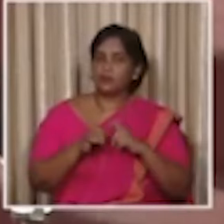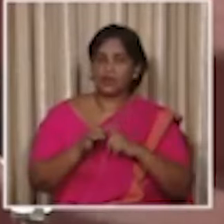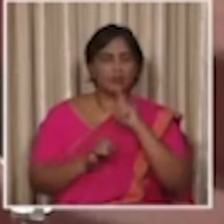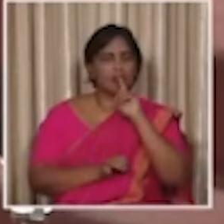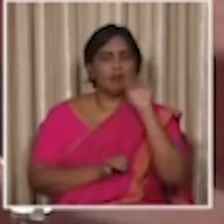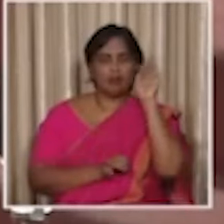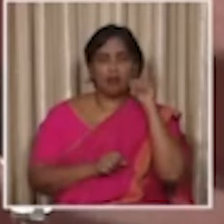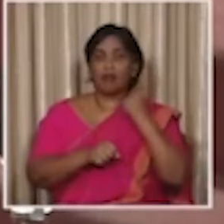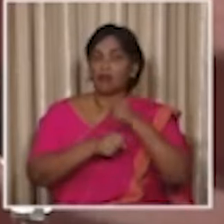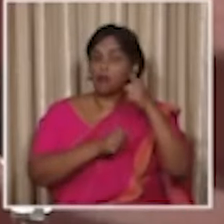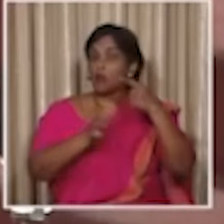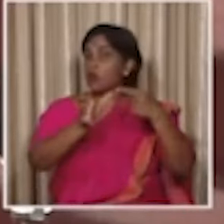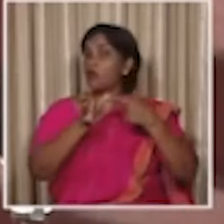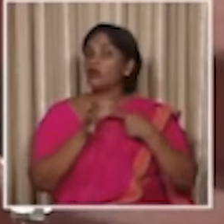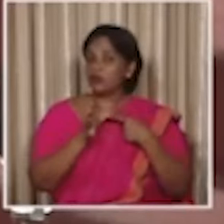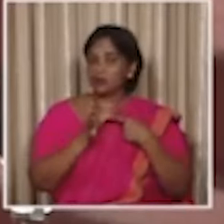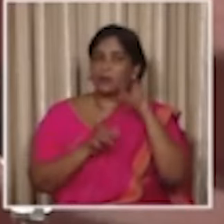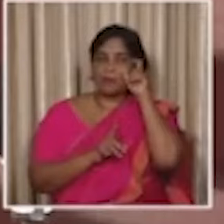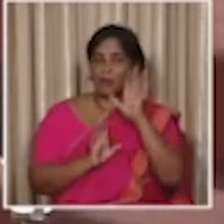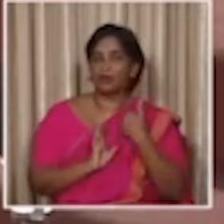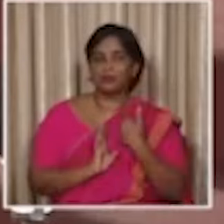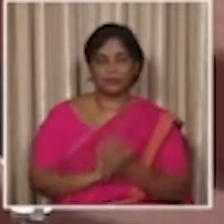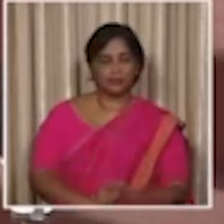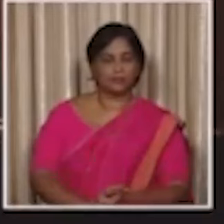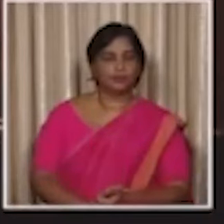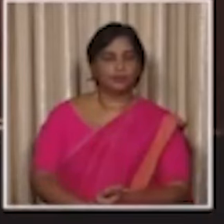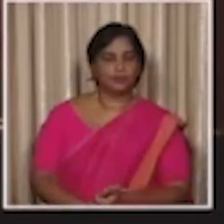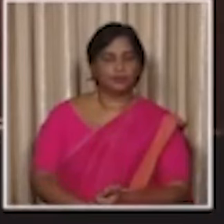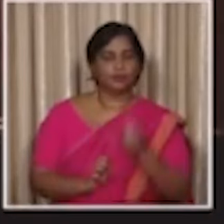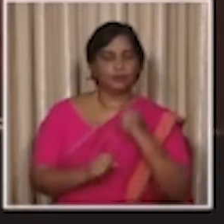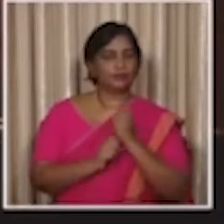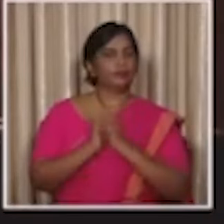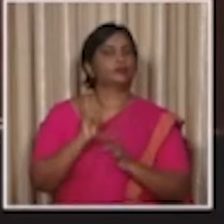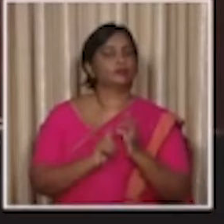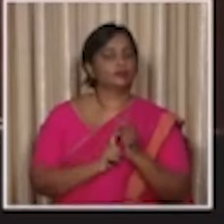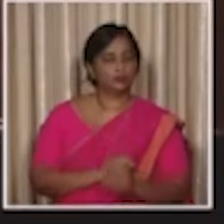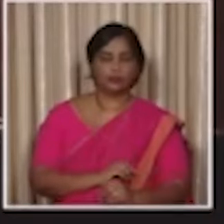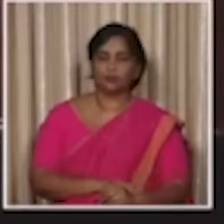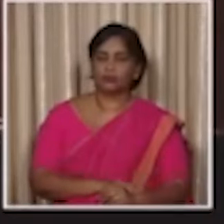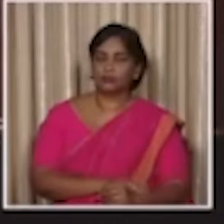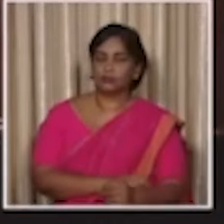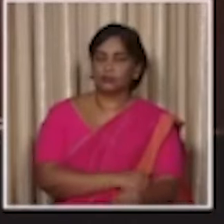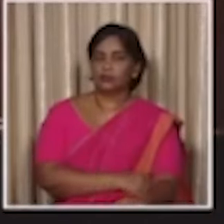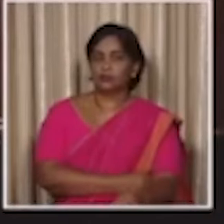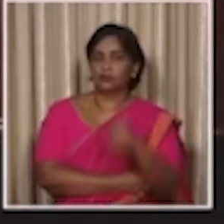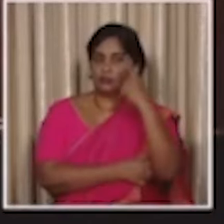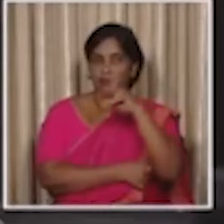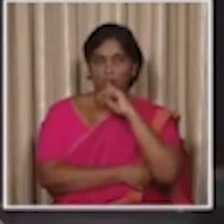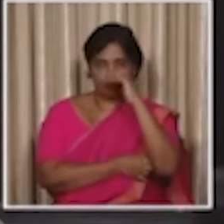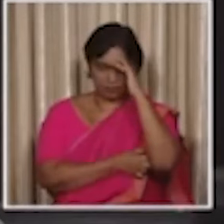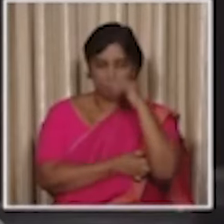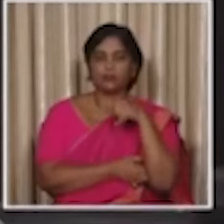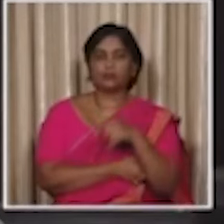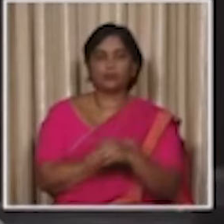අහනවා. රජයේ පැත්තෙන් දෙන උත්තරය මම බලාපොරොත්තු වෙනවා. හොඳයි ගරු රාජ්‍යමත්තුමා. ගරු නියෝජ කතානායකතුමනි